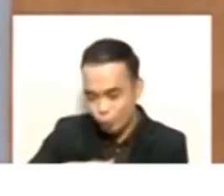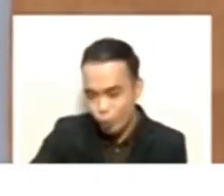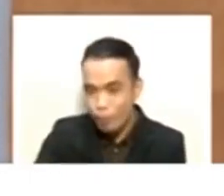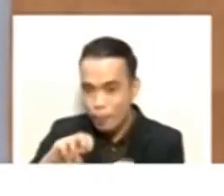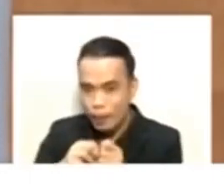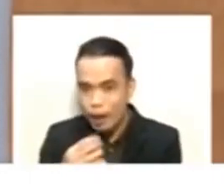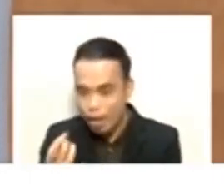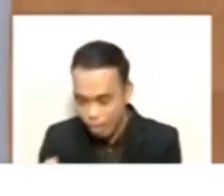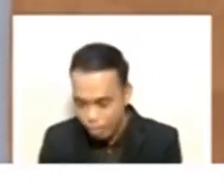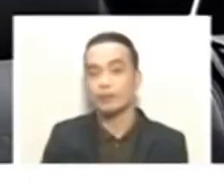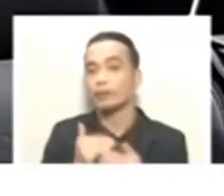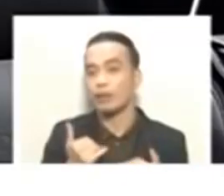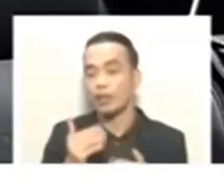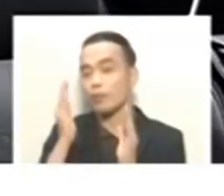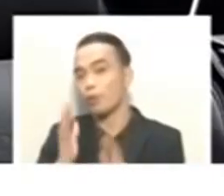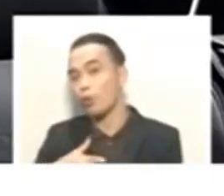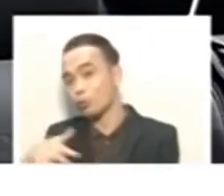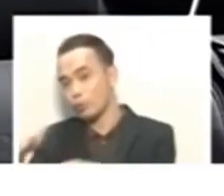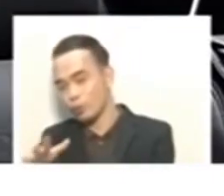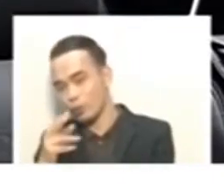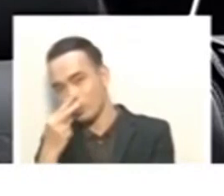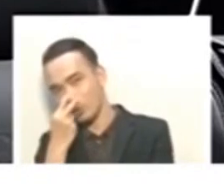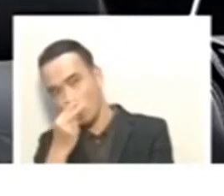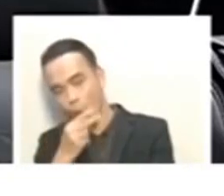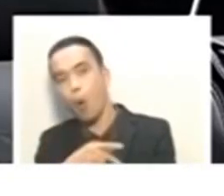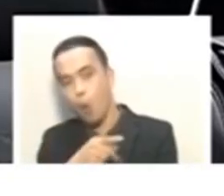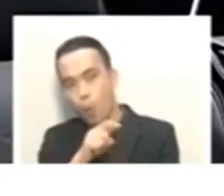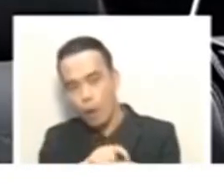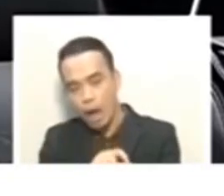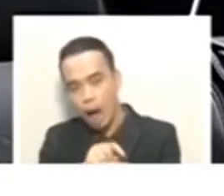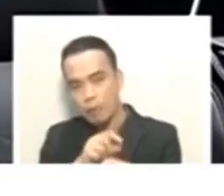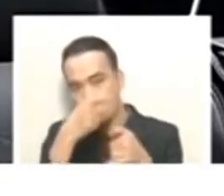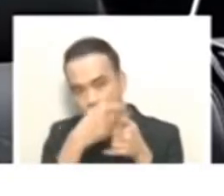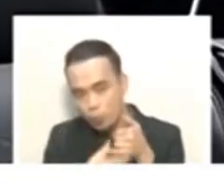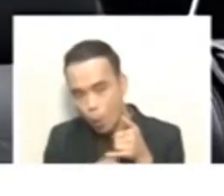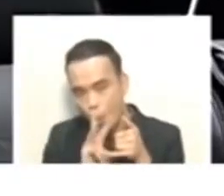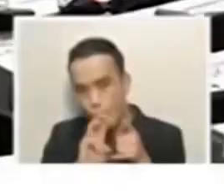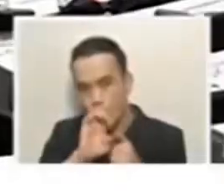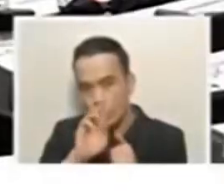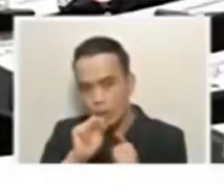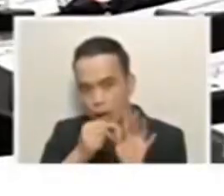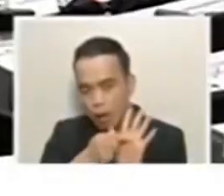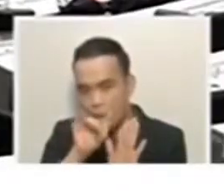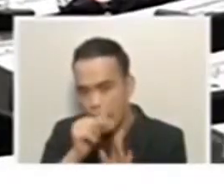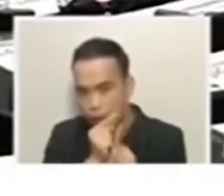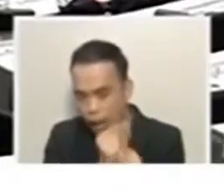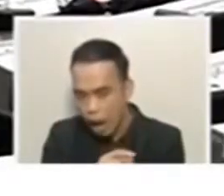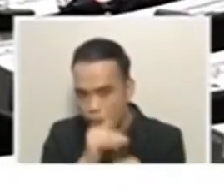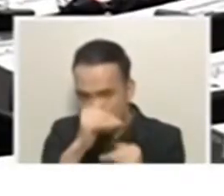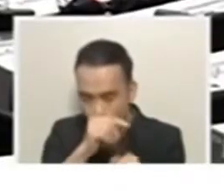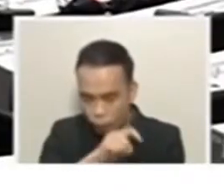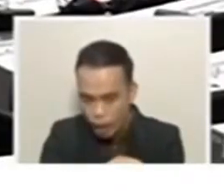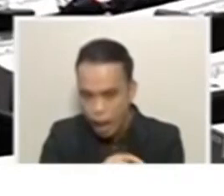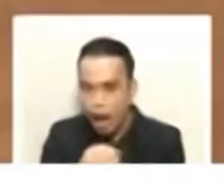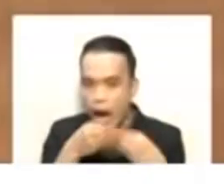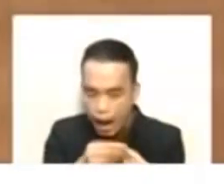ะลงมติกรณีเรื่องของการอภิปรายไม่ไว้วางใจตัวเองแต่หากเป็นเรื่องของกฎหมายสำคัญหรือว่าเป็นเรื่องส่วนรวมไม่มีส่วน